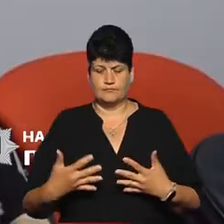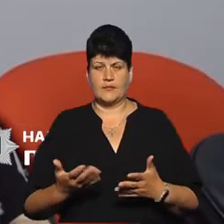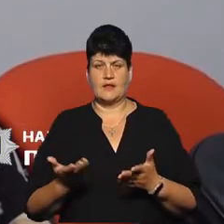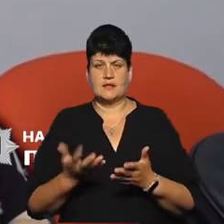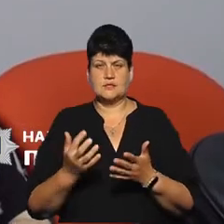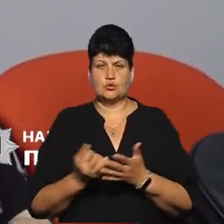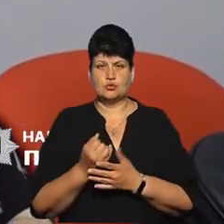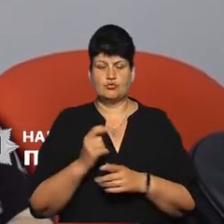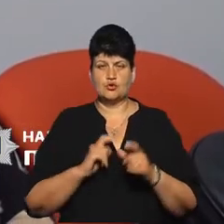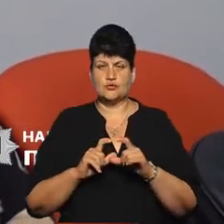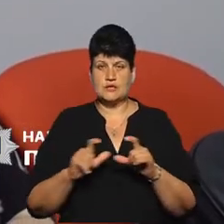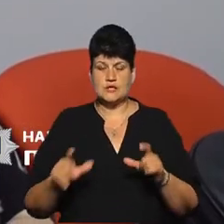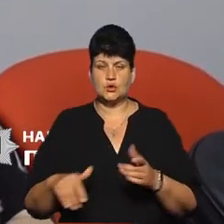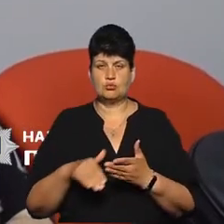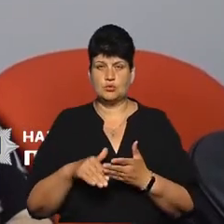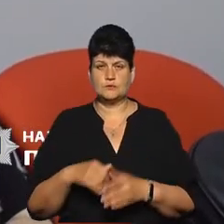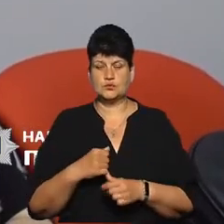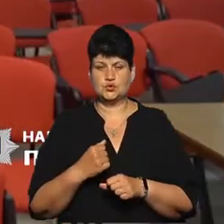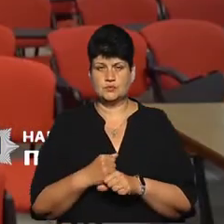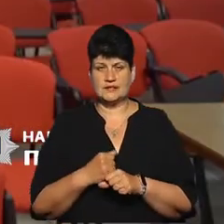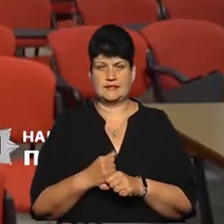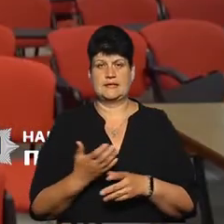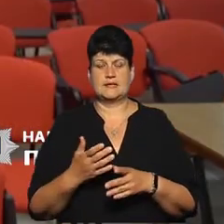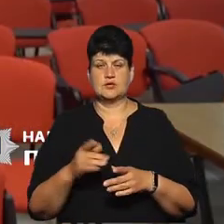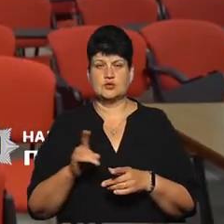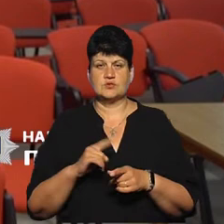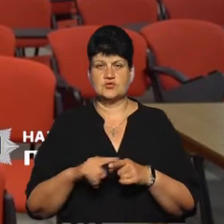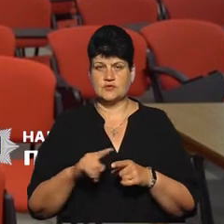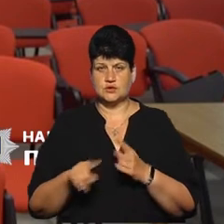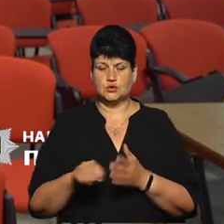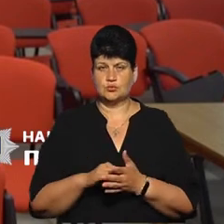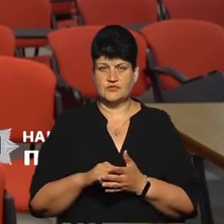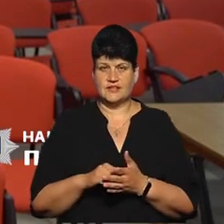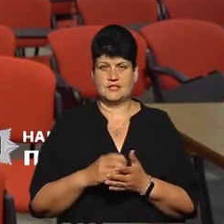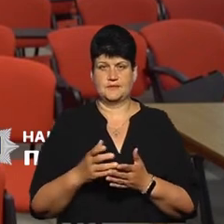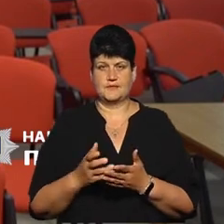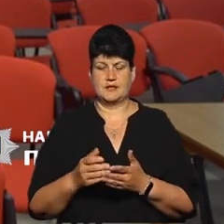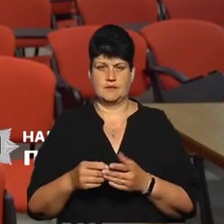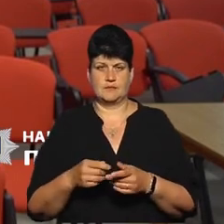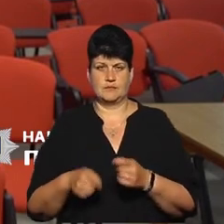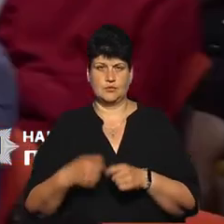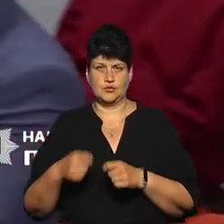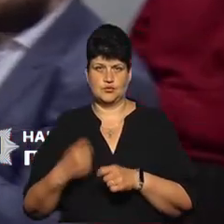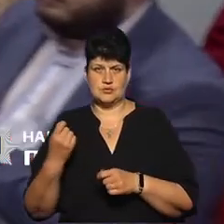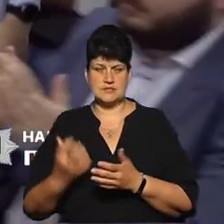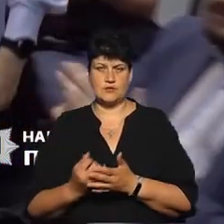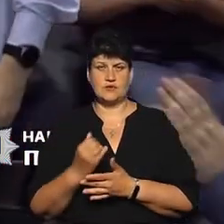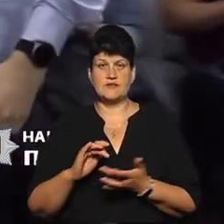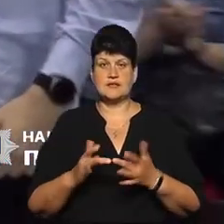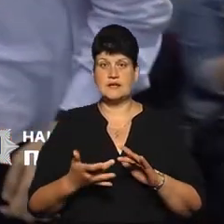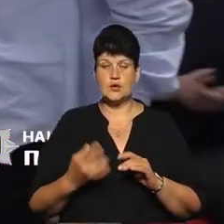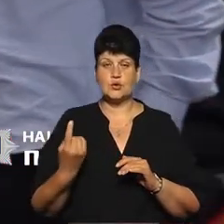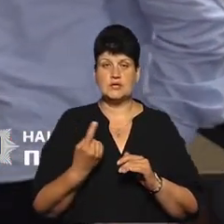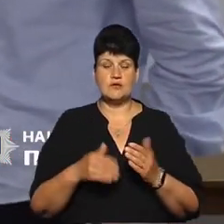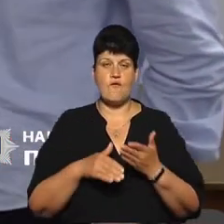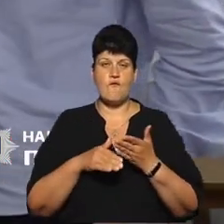в університеті, допомогли розробити певні інструменти для того, щоб швидше документувати такі злочини і загалом виявляти їх в інтернеті. Один з